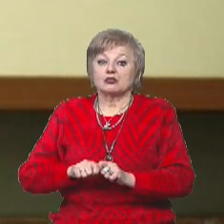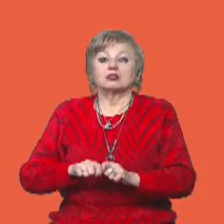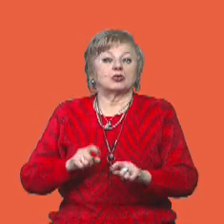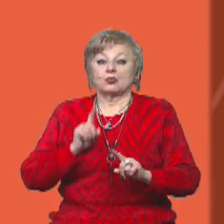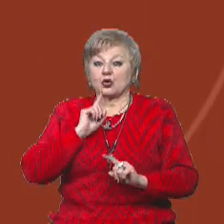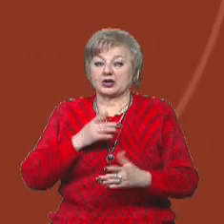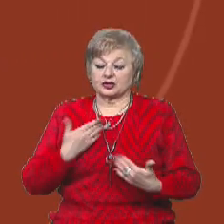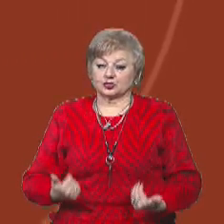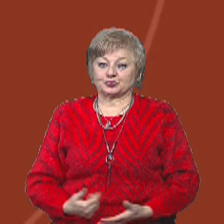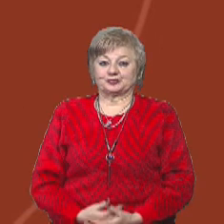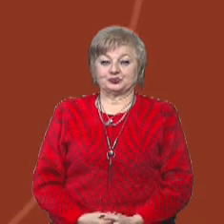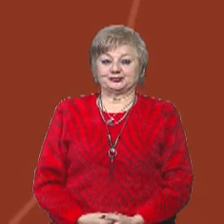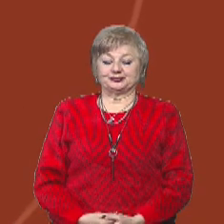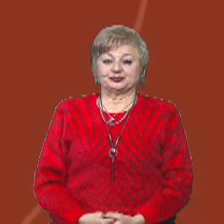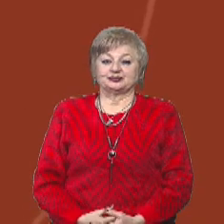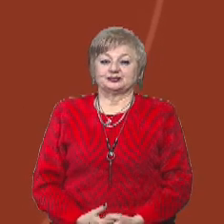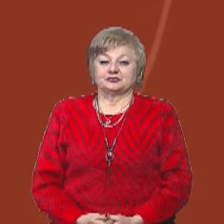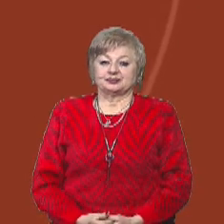нема.